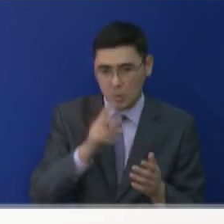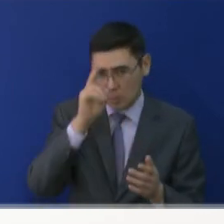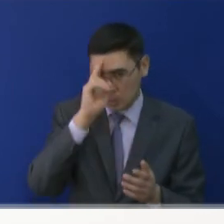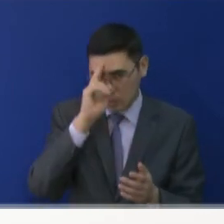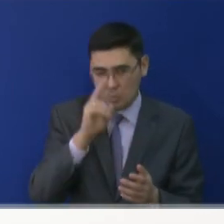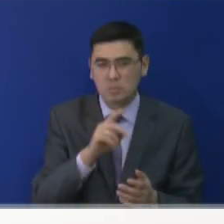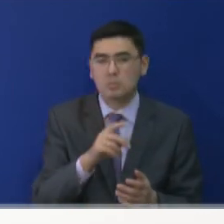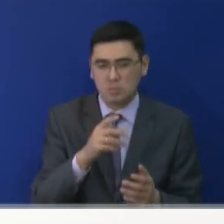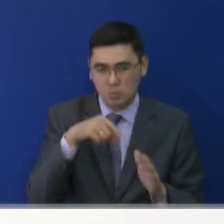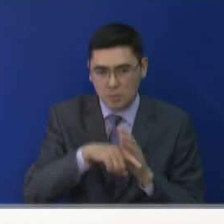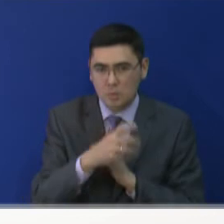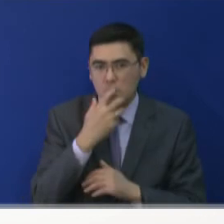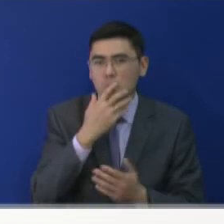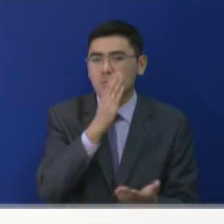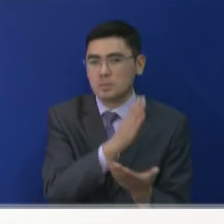етілген.